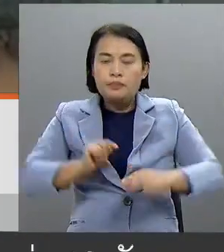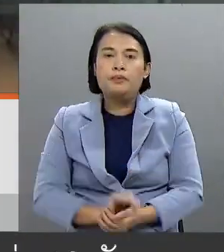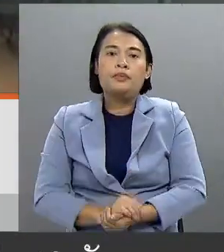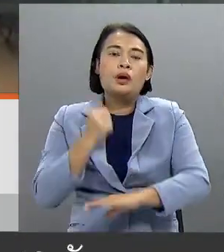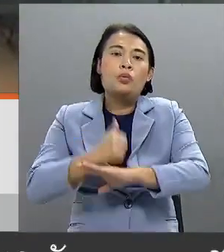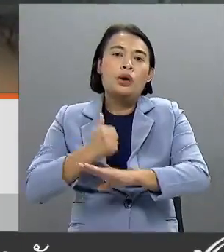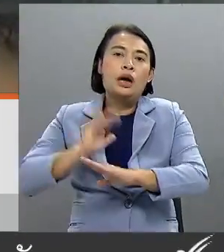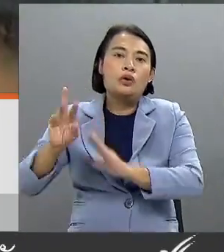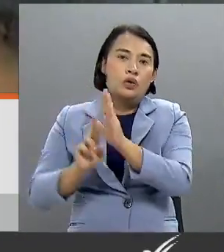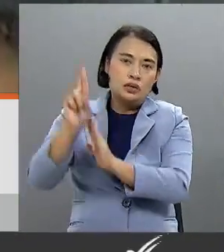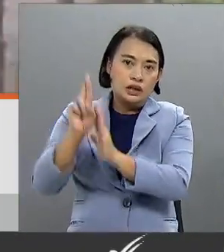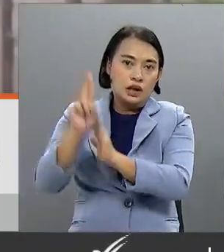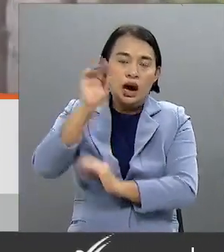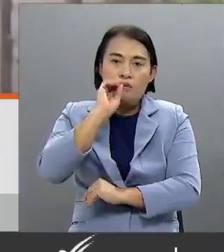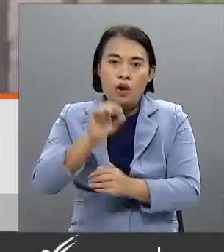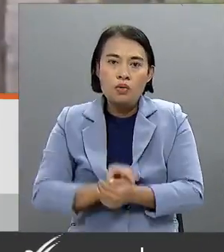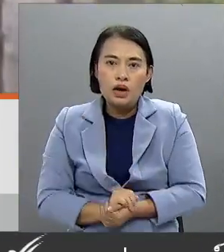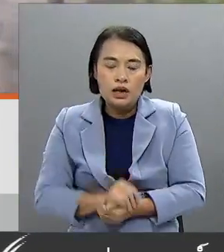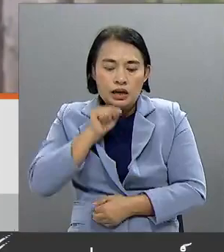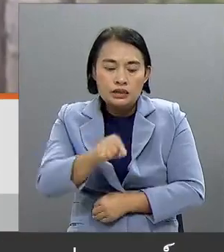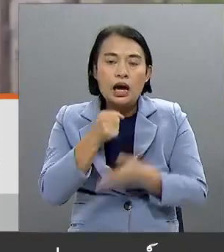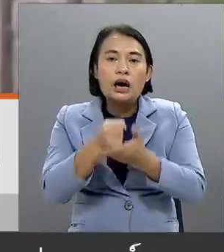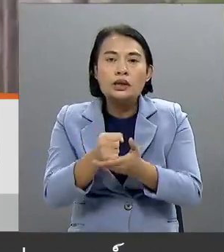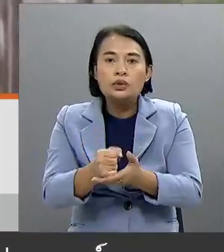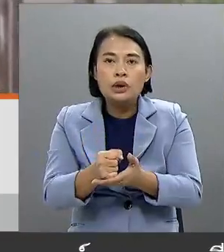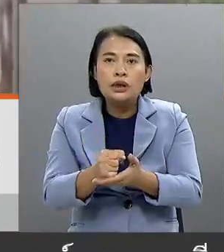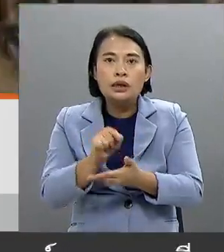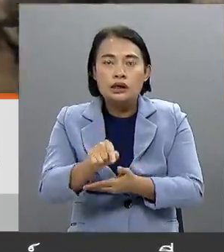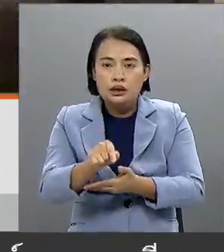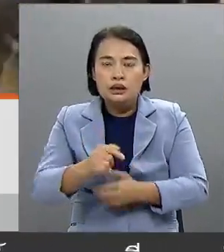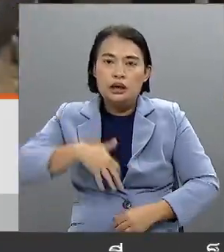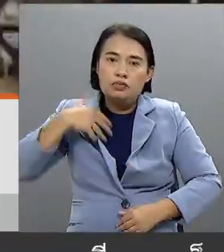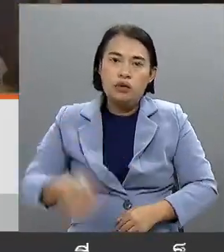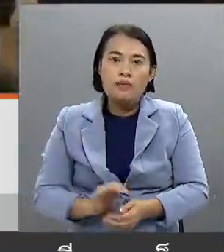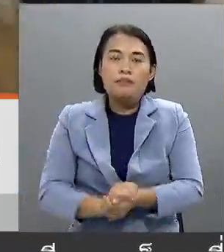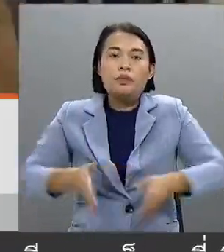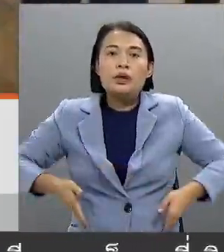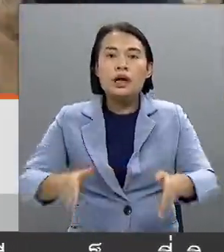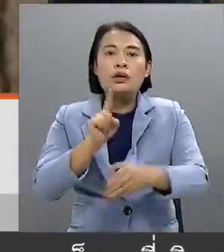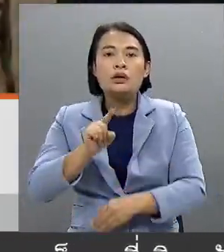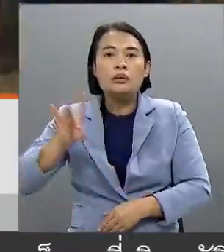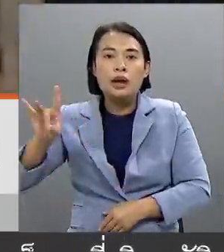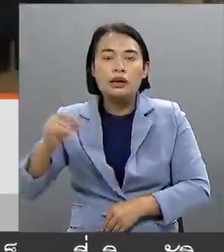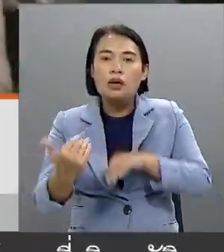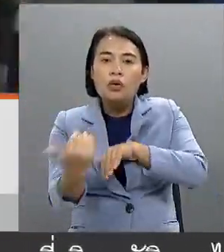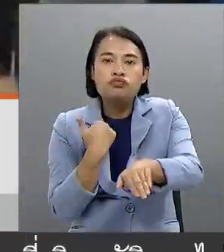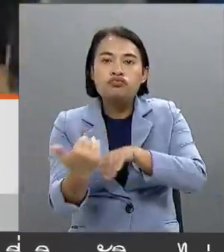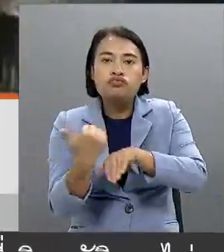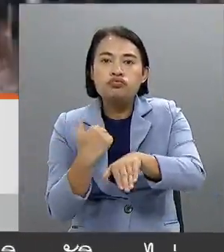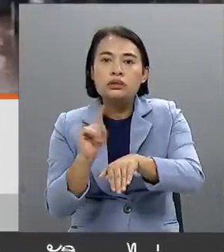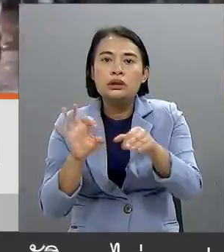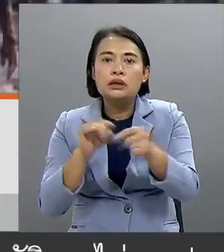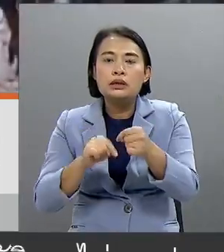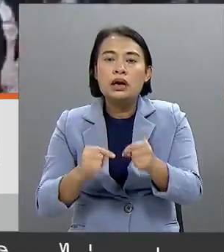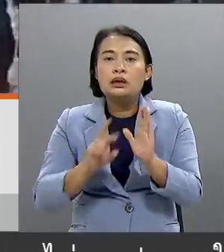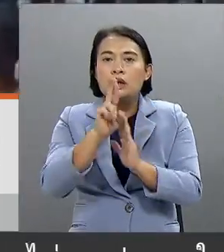งรายระบุว่าสั่งการให้ช่วยเหลือผู้เดือดร้อนส่วนถนนหมายเลข118ที่ใช้สัญจรไปจังหวัดเชียงใหม่เสียหายหลายจุด